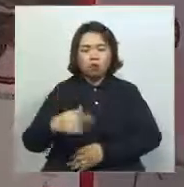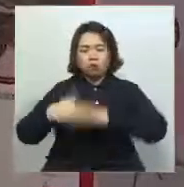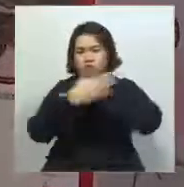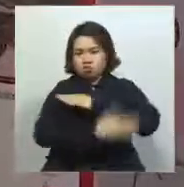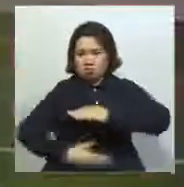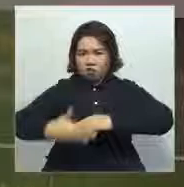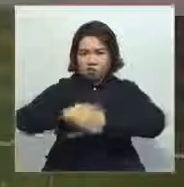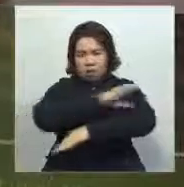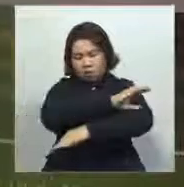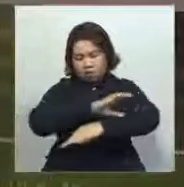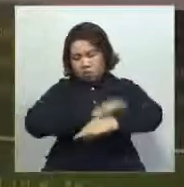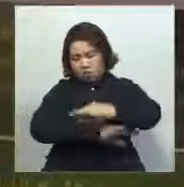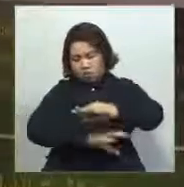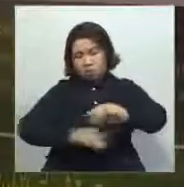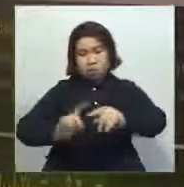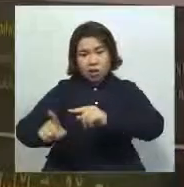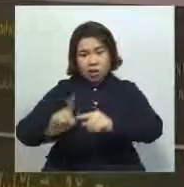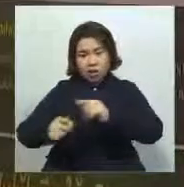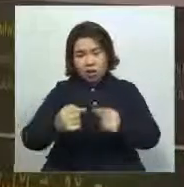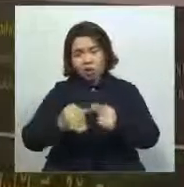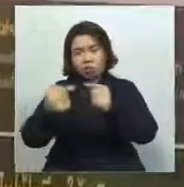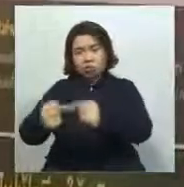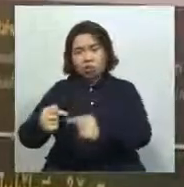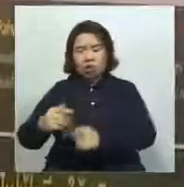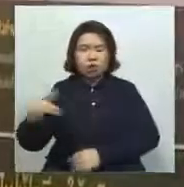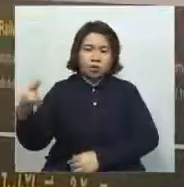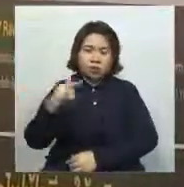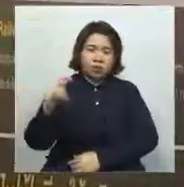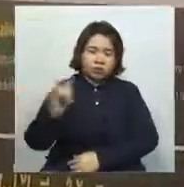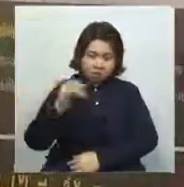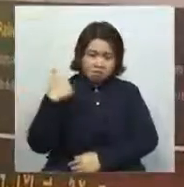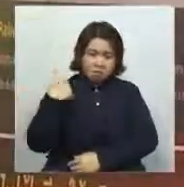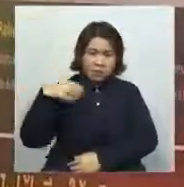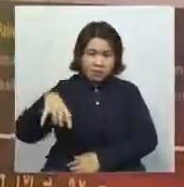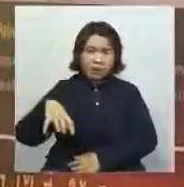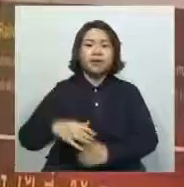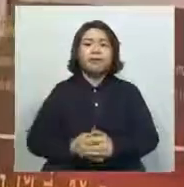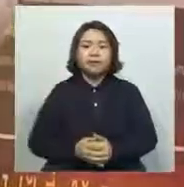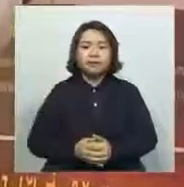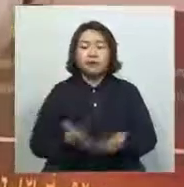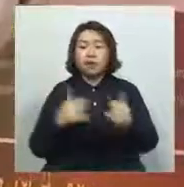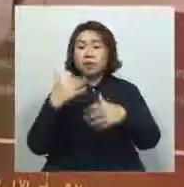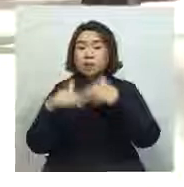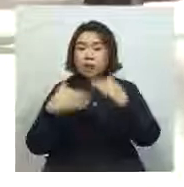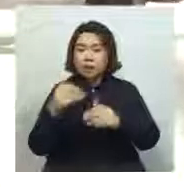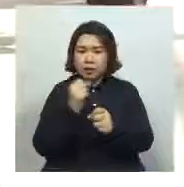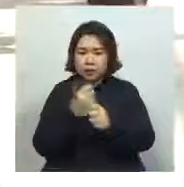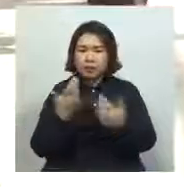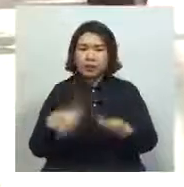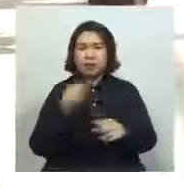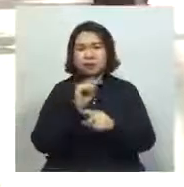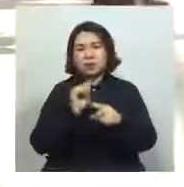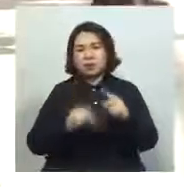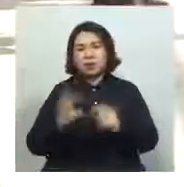รางแล้วก็ยังเป็นการเชื่อมต่อรถไฟฟ้าไปยังท่าอากาศยานอีกด้วยความคืบหน้าของการก่อสร้างเนี่ยตอนนี้แล้วเสร็จไปแ